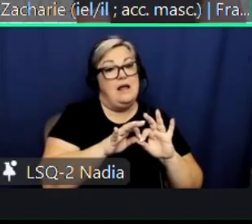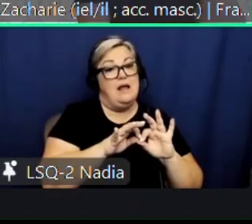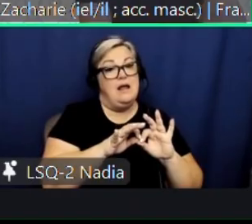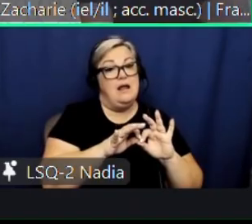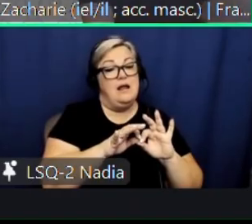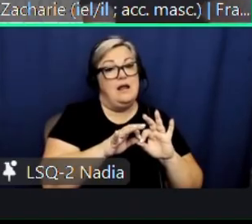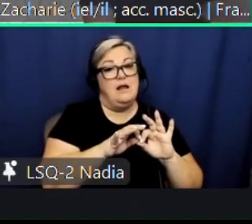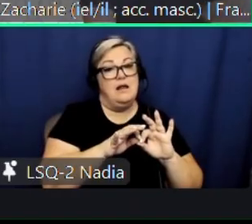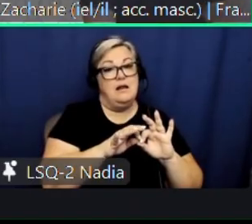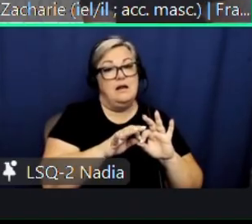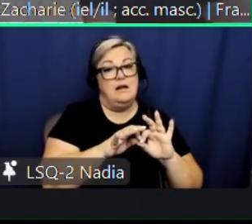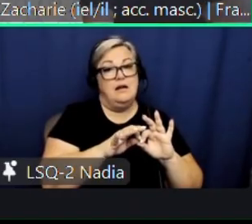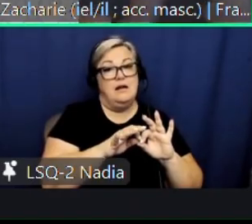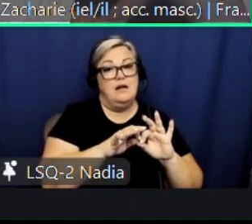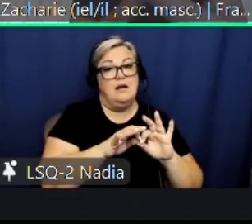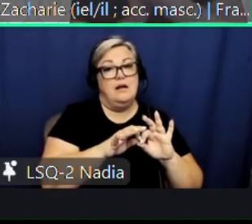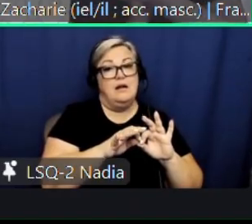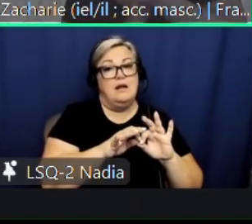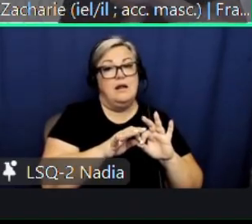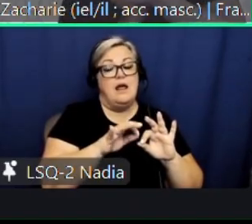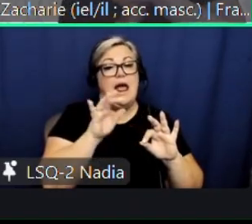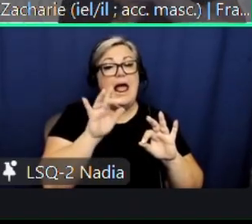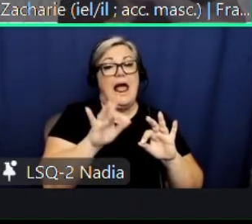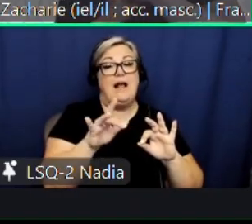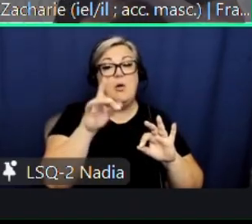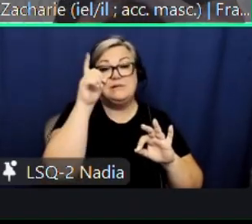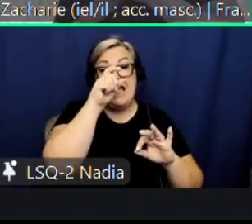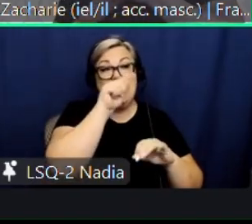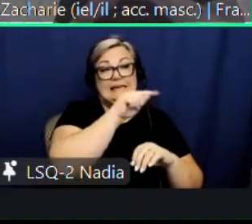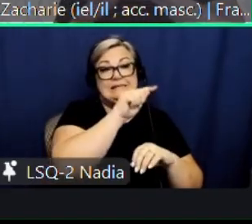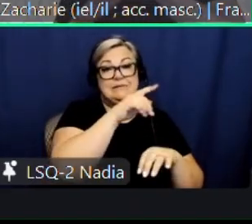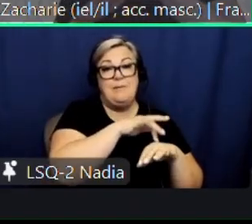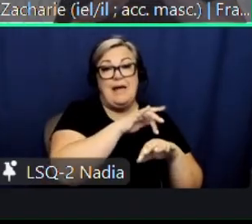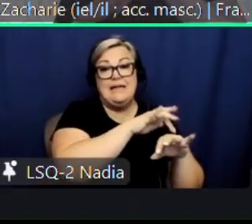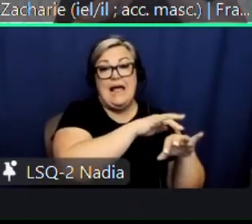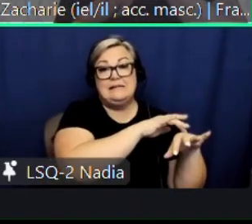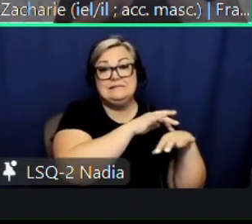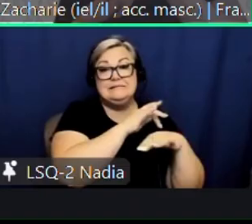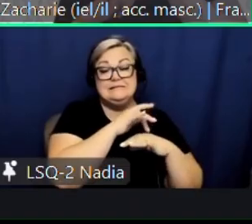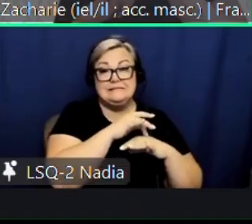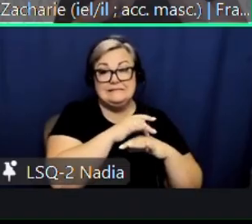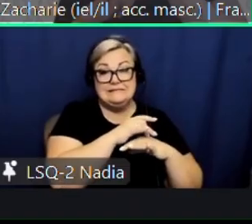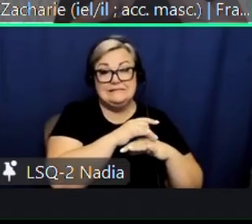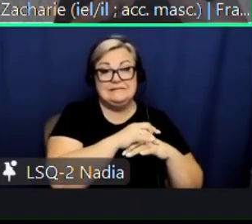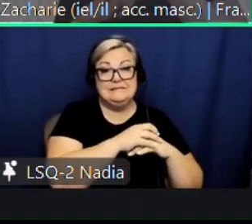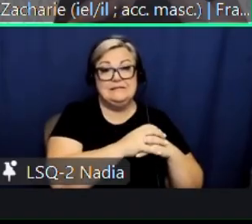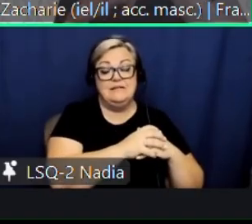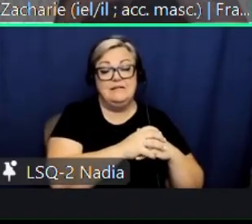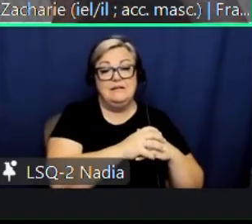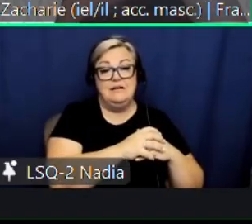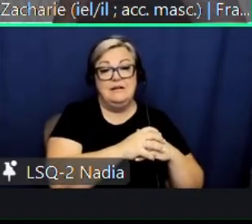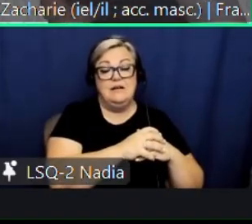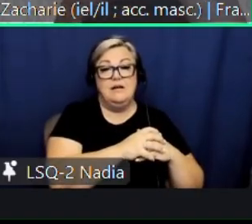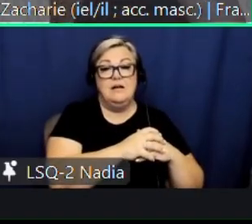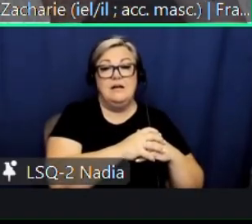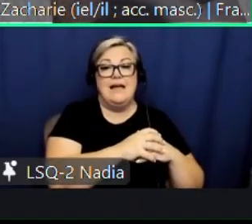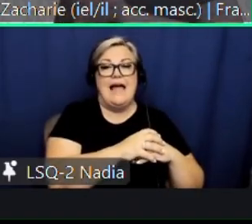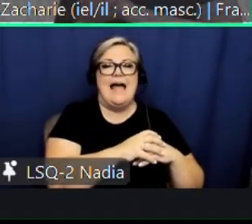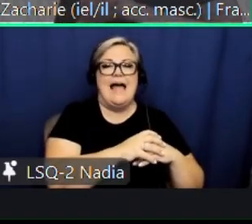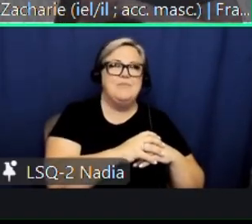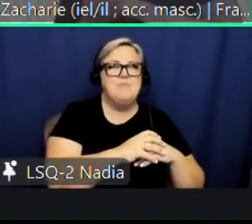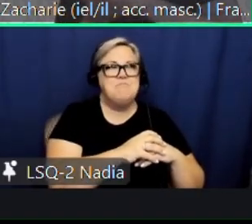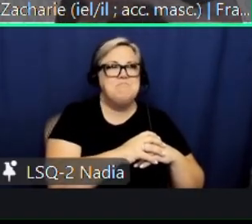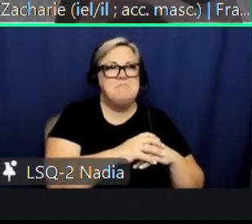traumatismes. Étant donné que les expériences de certaines personnes auprès des soins de santé ont été un petit peu